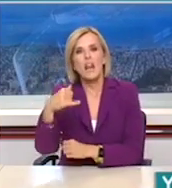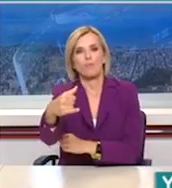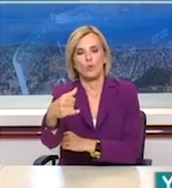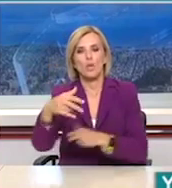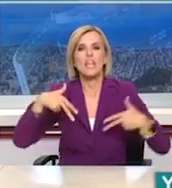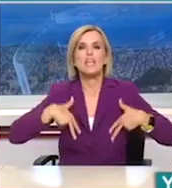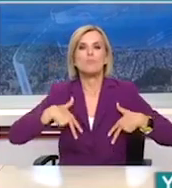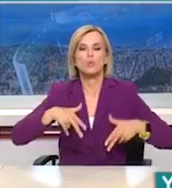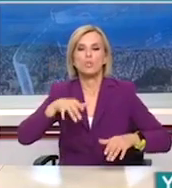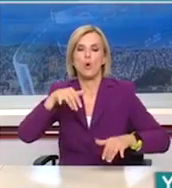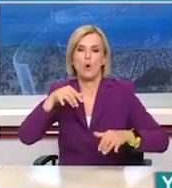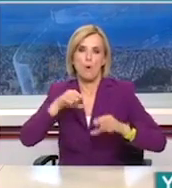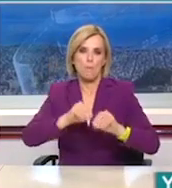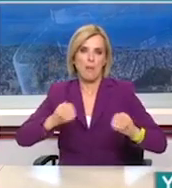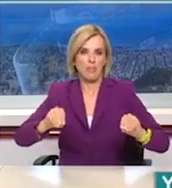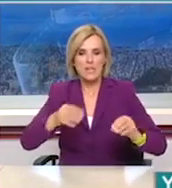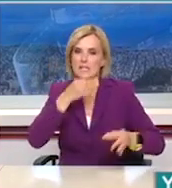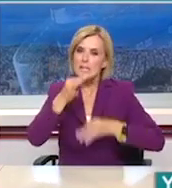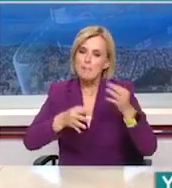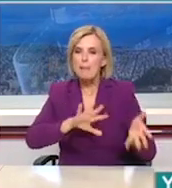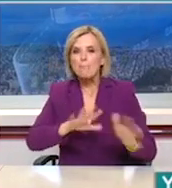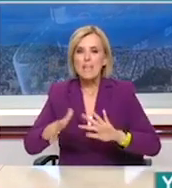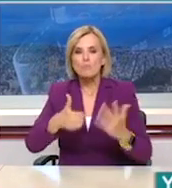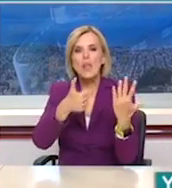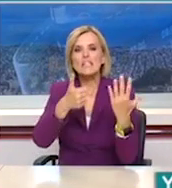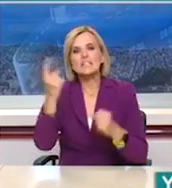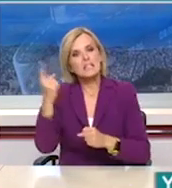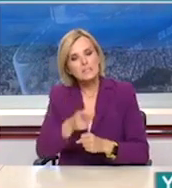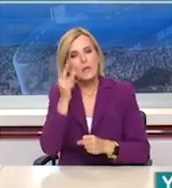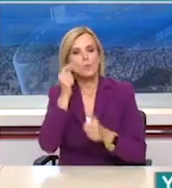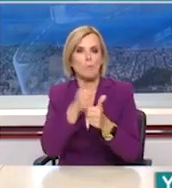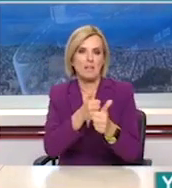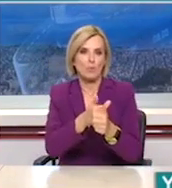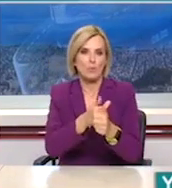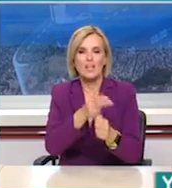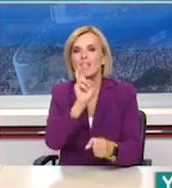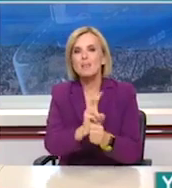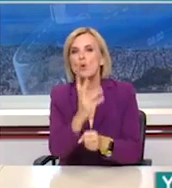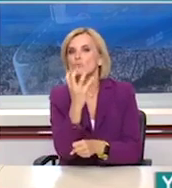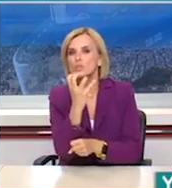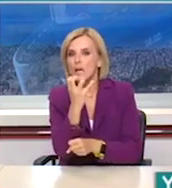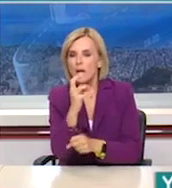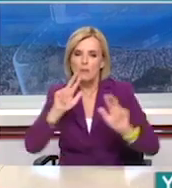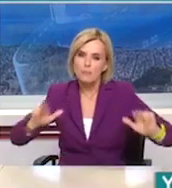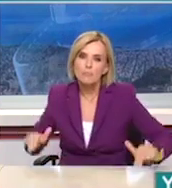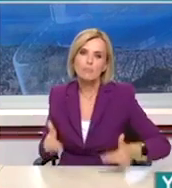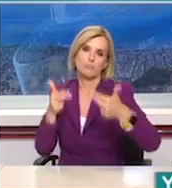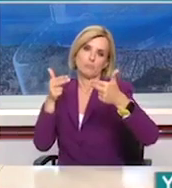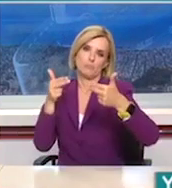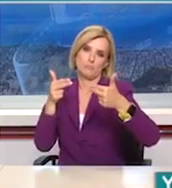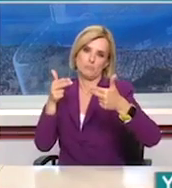60% παρακολουθεί. Είναι ένα σημαντικό ποσοστό. Και το ποσοστό που δεν παρακολουθεί σίγουρα συμμετέχει σε αυτή τη διαδικτυακή